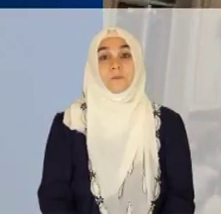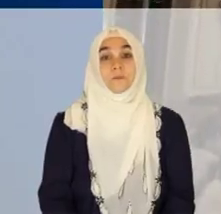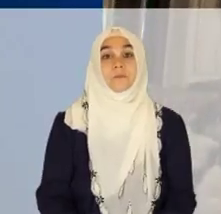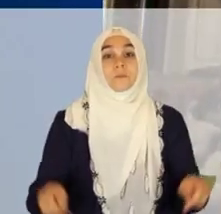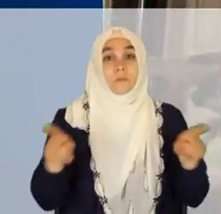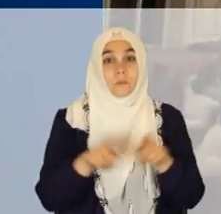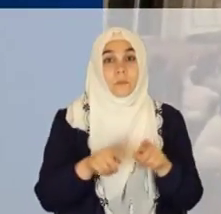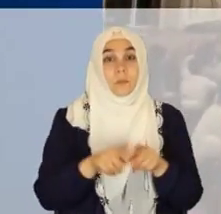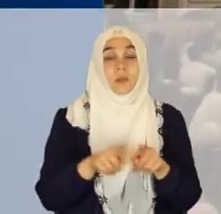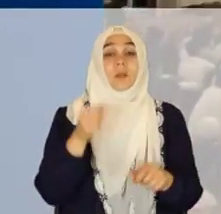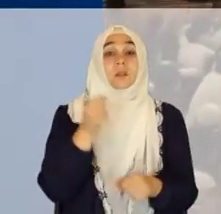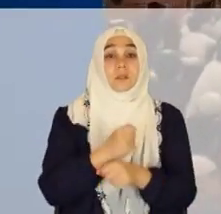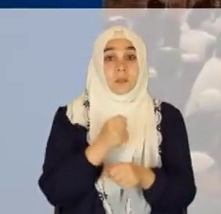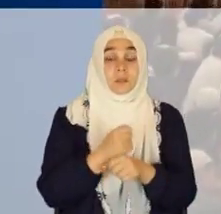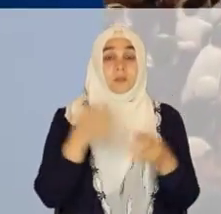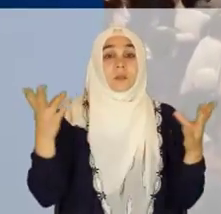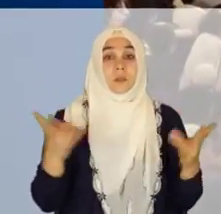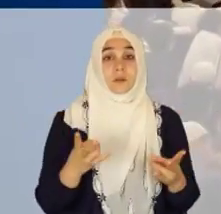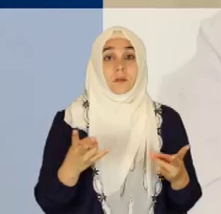Mana shunaqa tarzda qilish kerak.